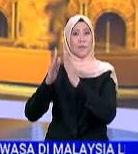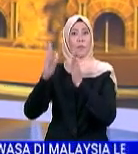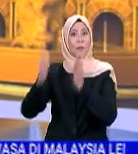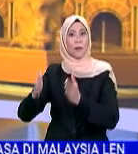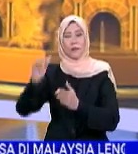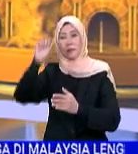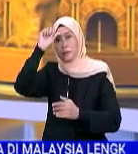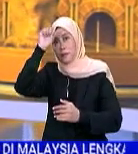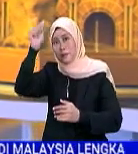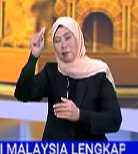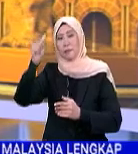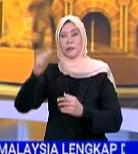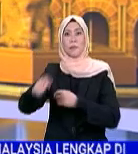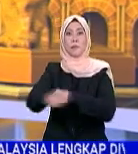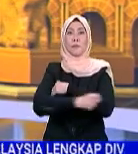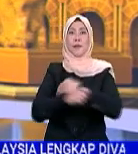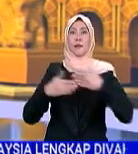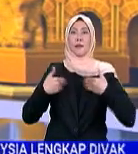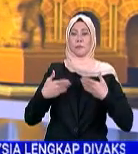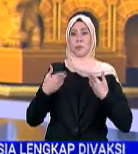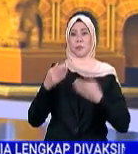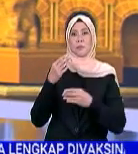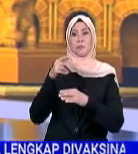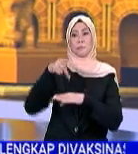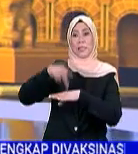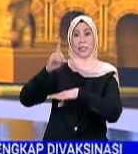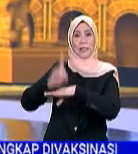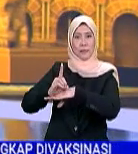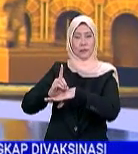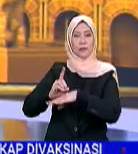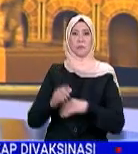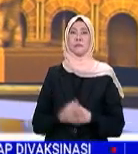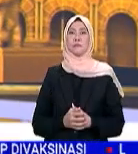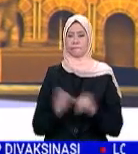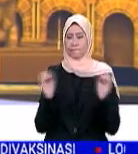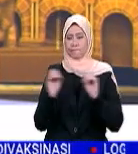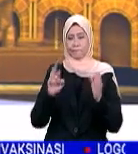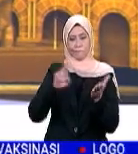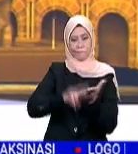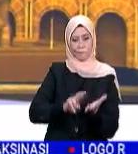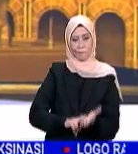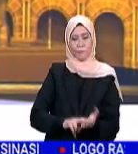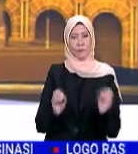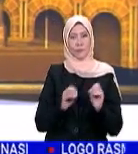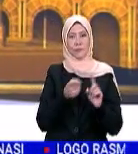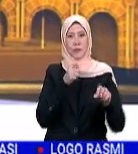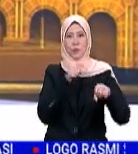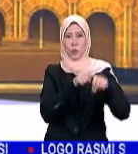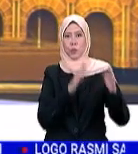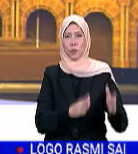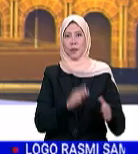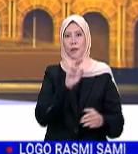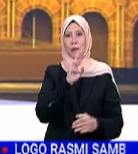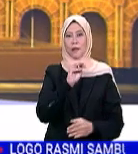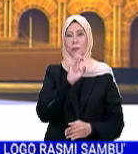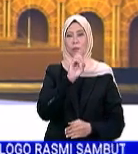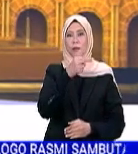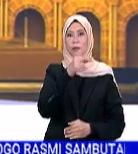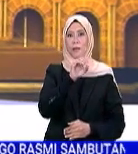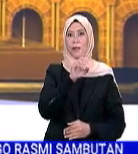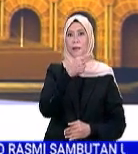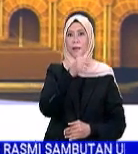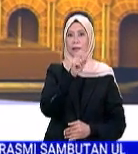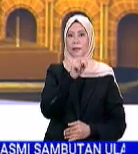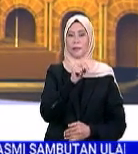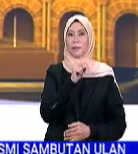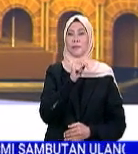warga India di Taman Happy Port Dickson awal bulan ini. Tiada pengakuan direkodkan daripada tertuduh Muhammad Hassan, 25 tahun,